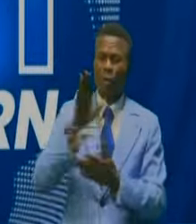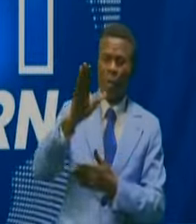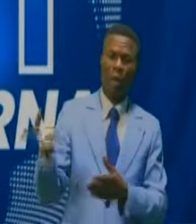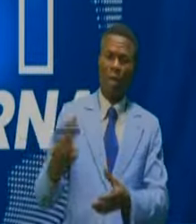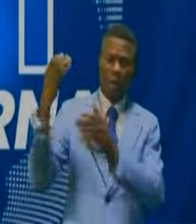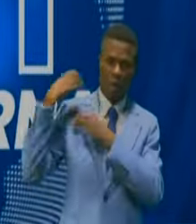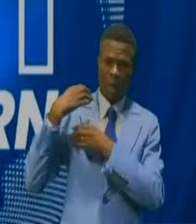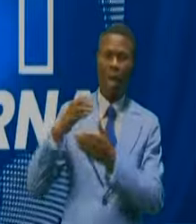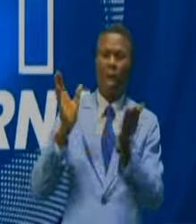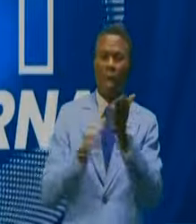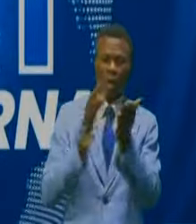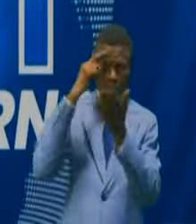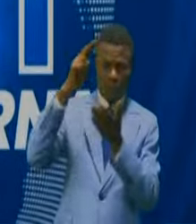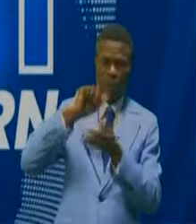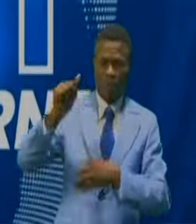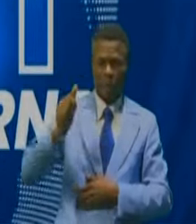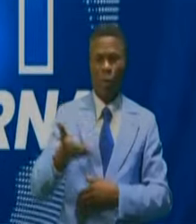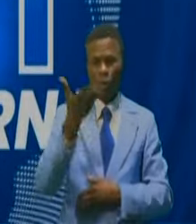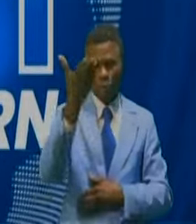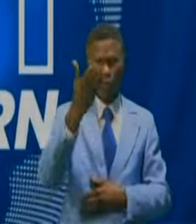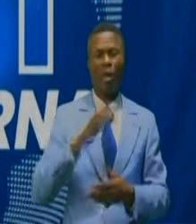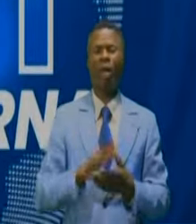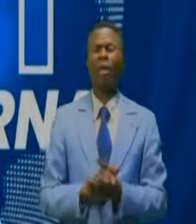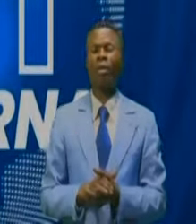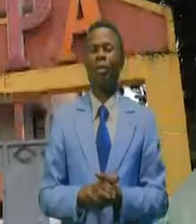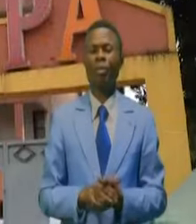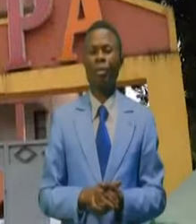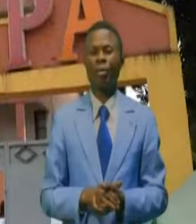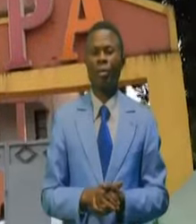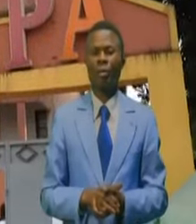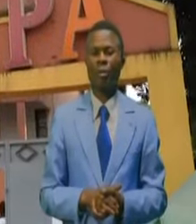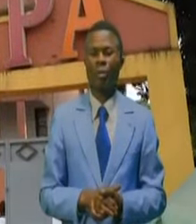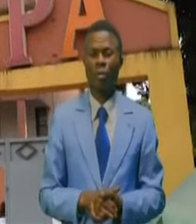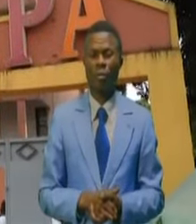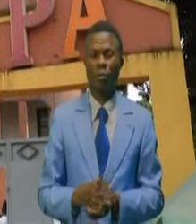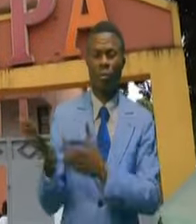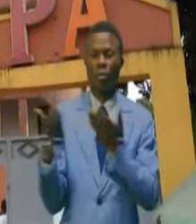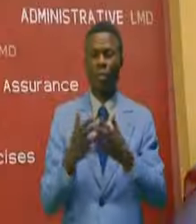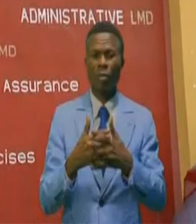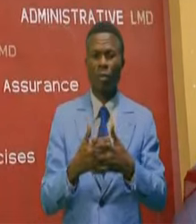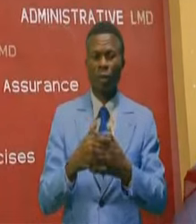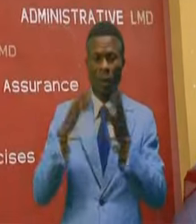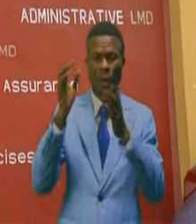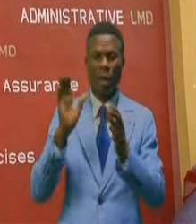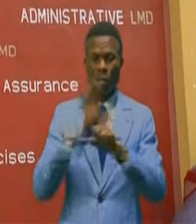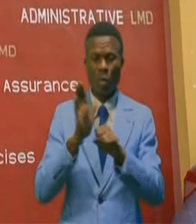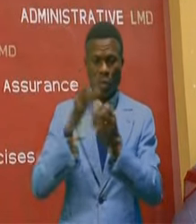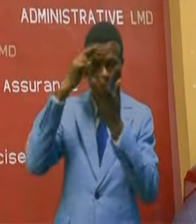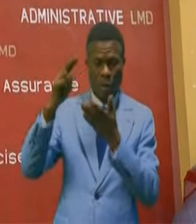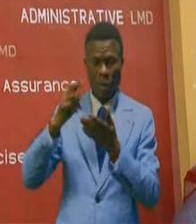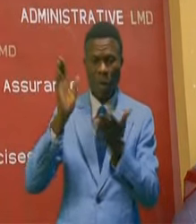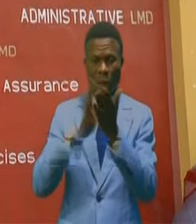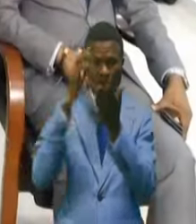en charge par l'ISIPA. Jean-René Kabamba, Joël Makela, reportage. Coopération interuniversitaire. L'Institut